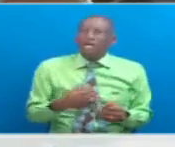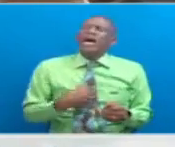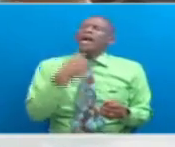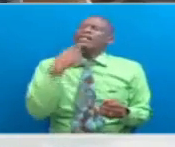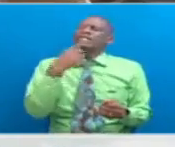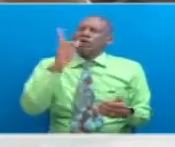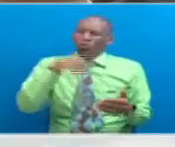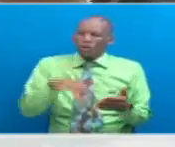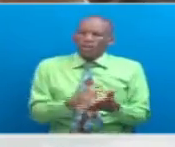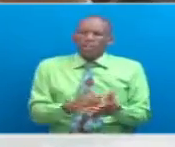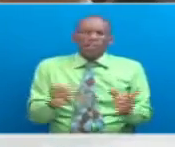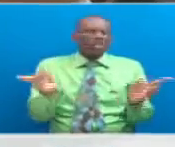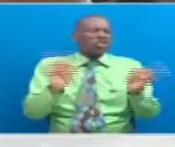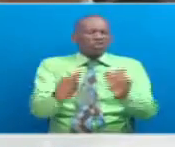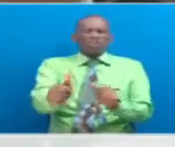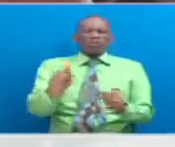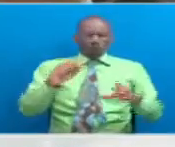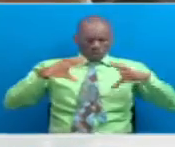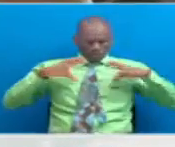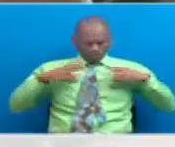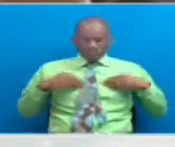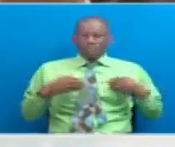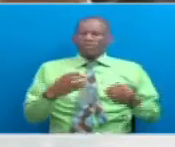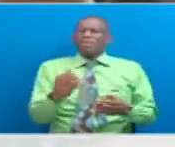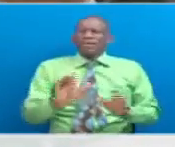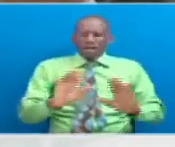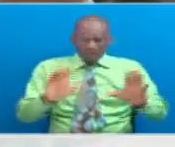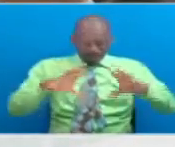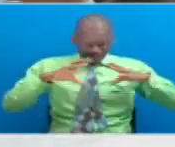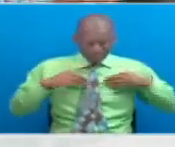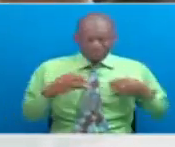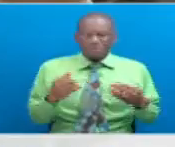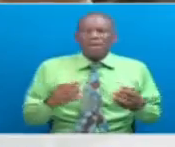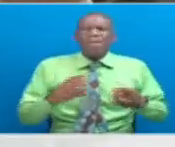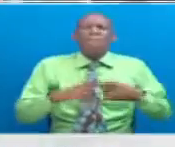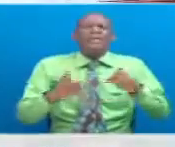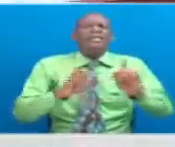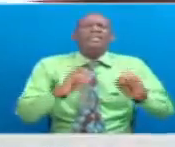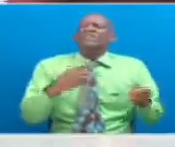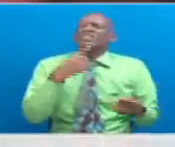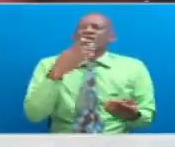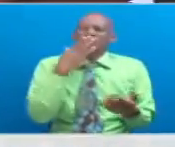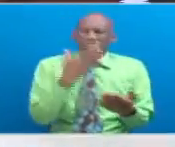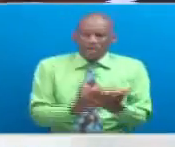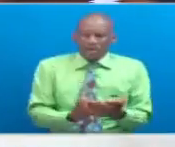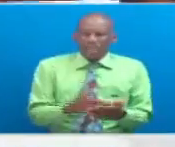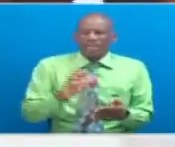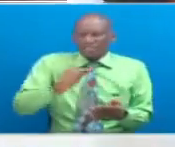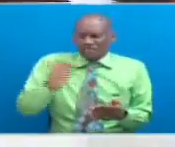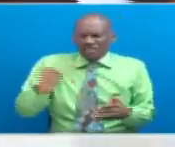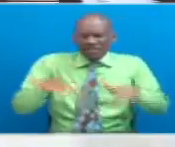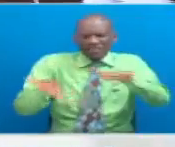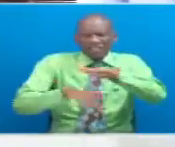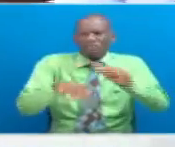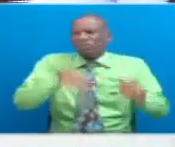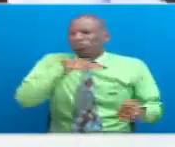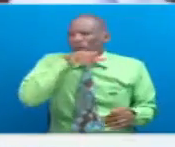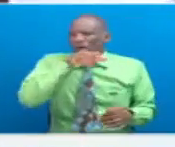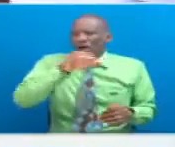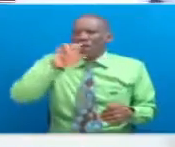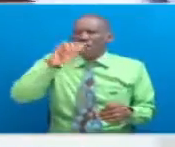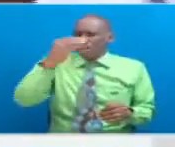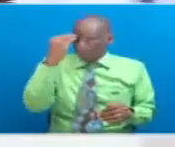Nimesema msikatae kuchukua hiyo pesa, lakini hapo nasema asante. Kwa upande wake, mgombea mwenza wake Martha